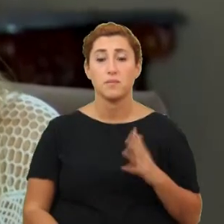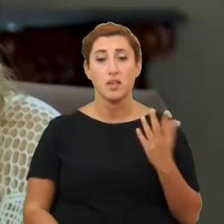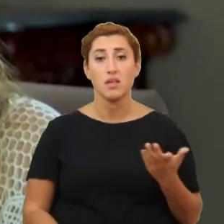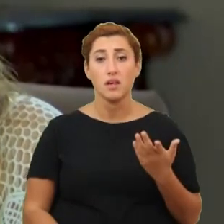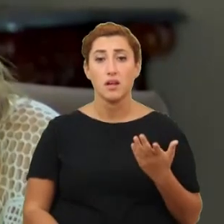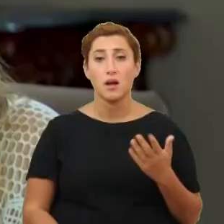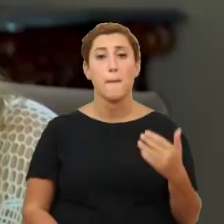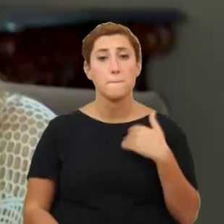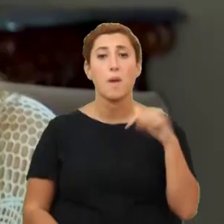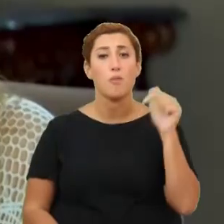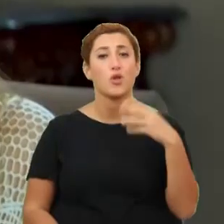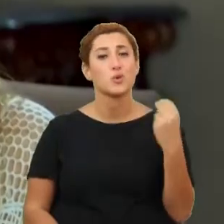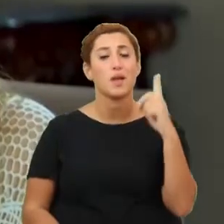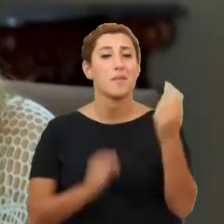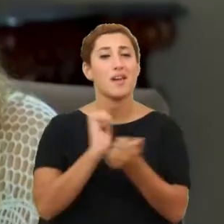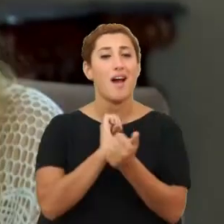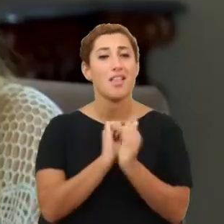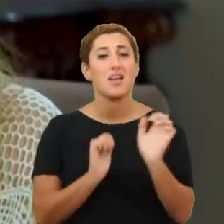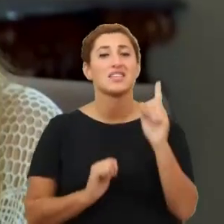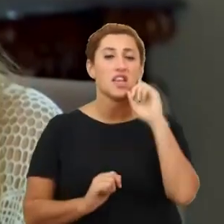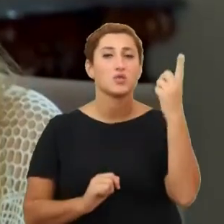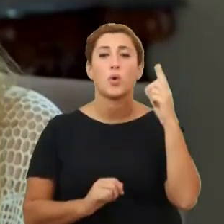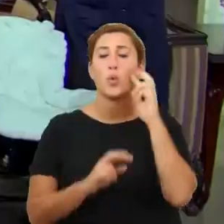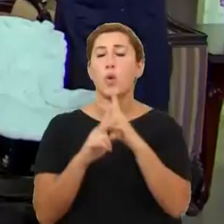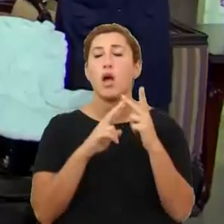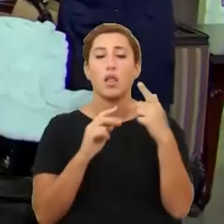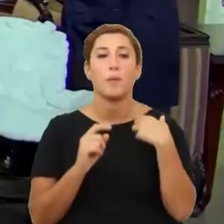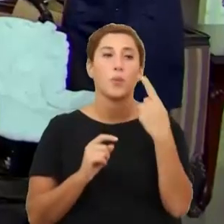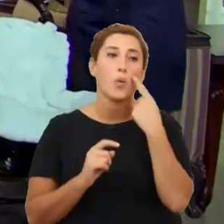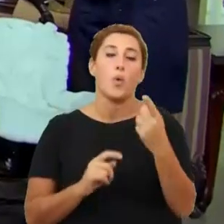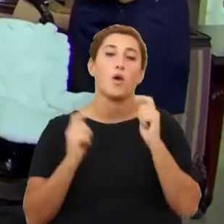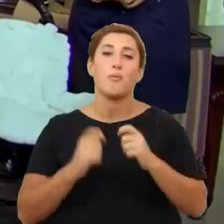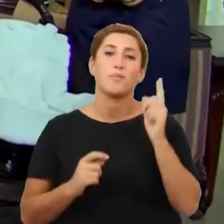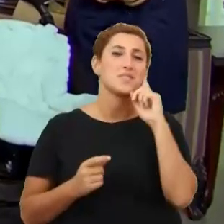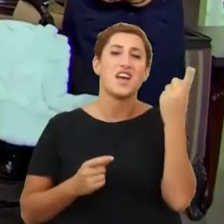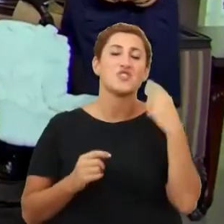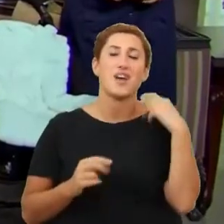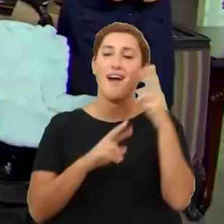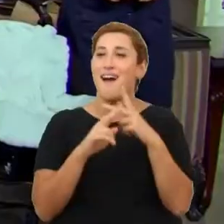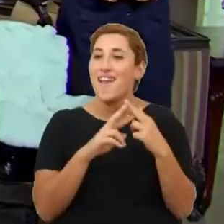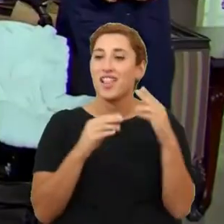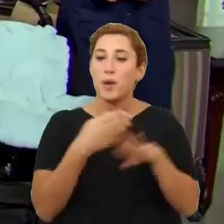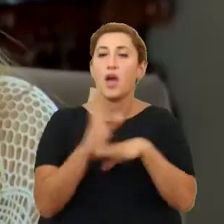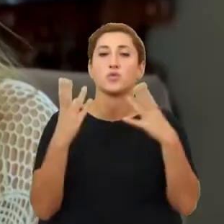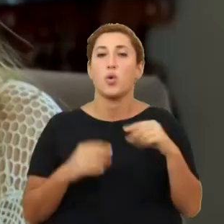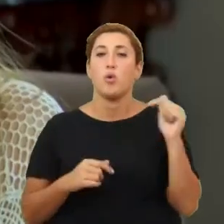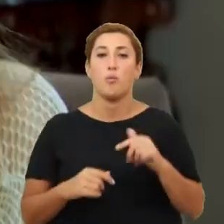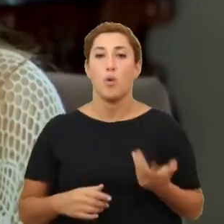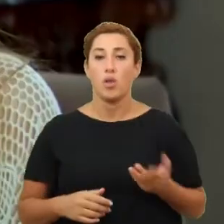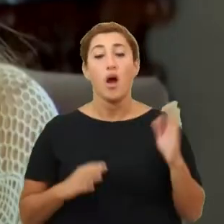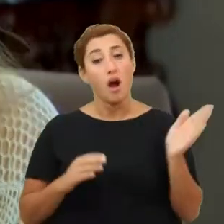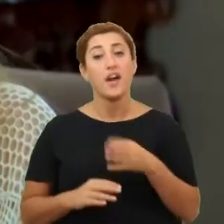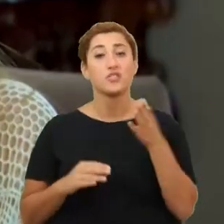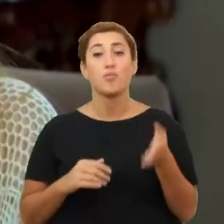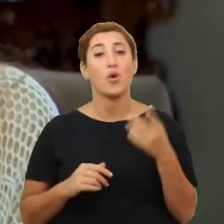Ya... Ben böyle güzel bir aileye sadece rüyalarımda kavuşabileceğim. Ya sadece hayallerimde gerçek olabiliyor bu.